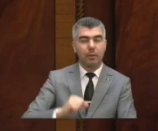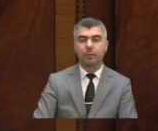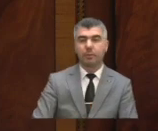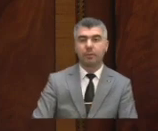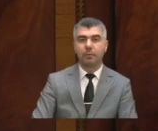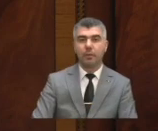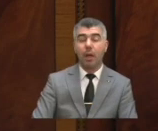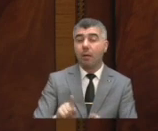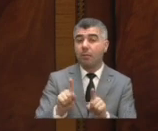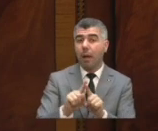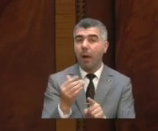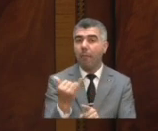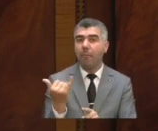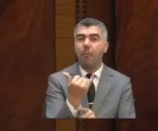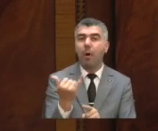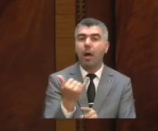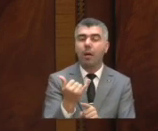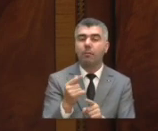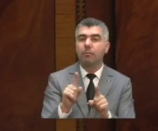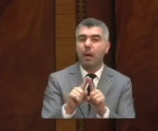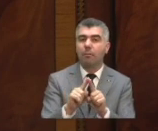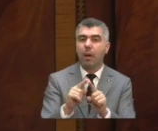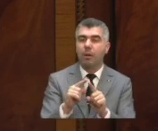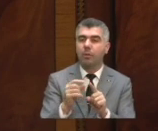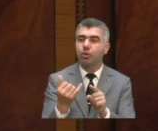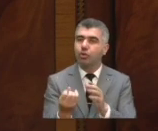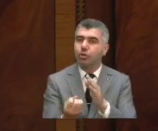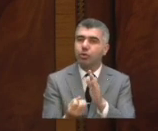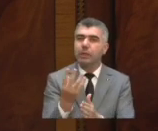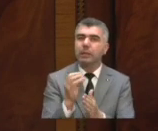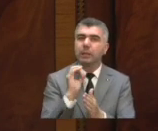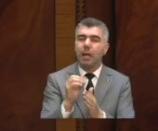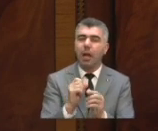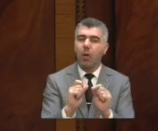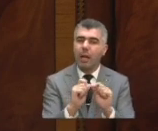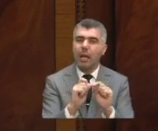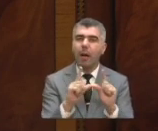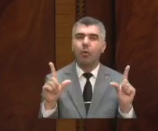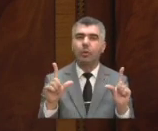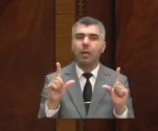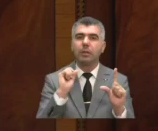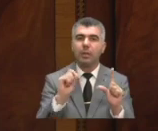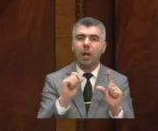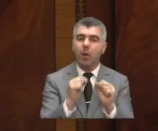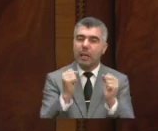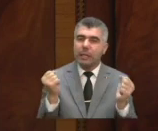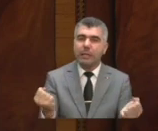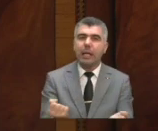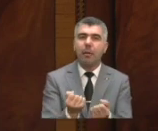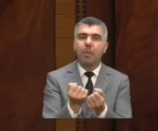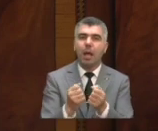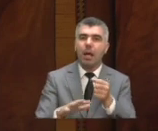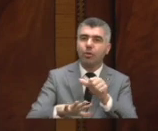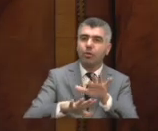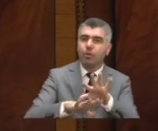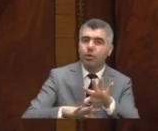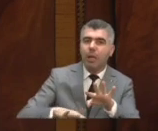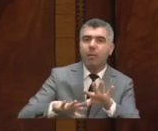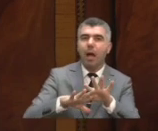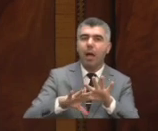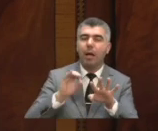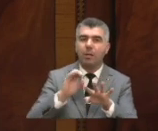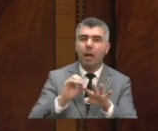انعطاف كبرى في مسار بناء نموذج نموذجنا التنموي والاجتماعي لسون